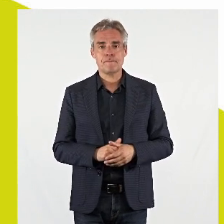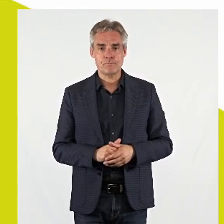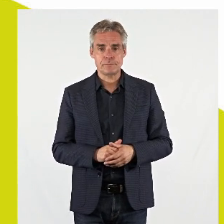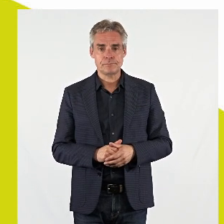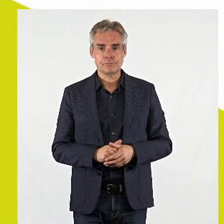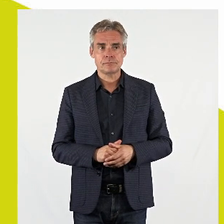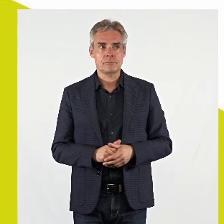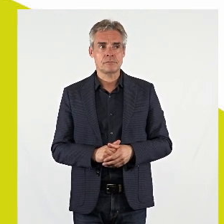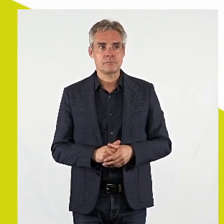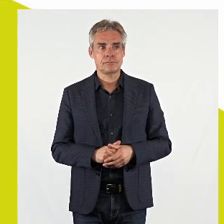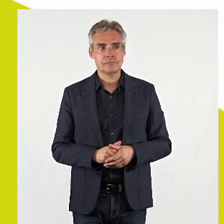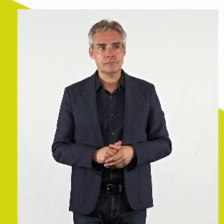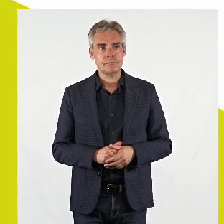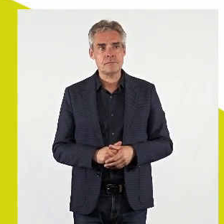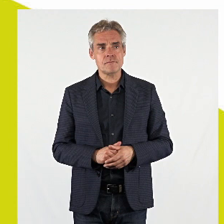Du côté